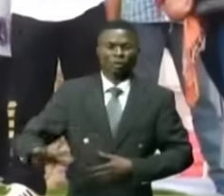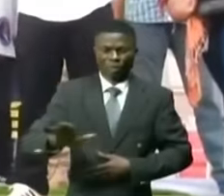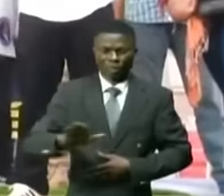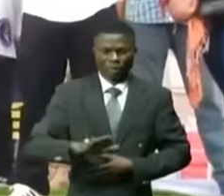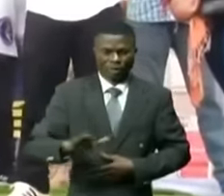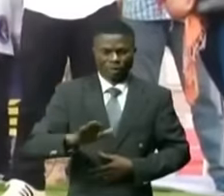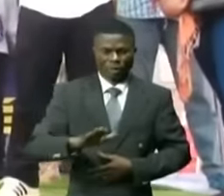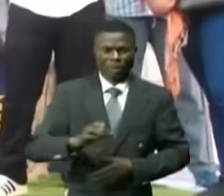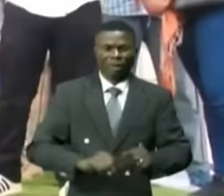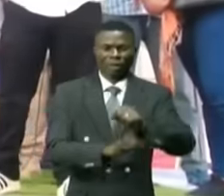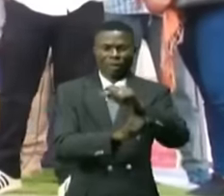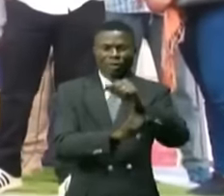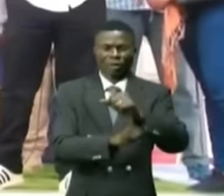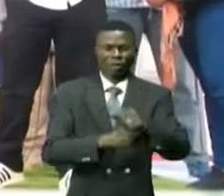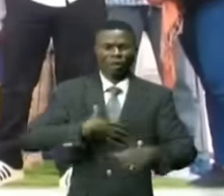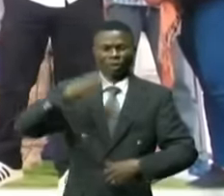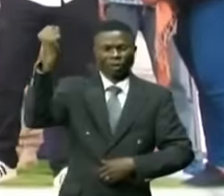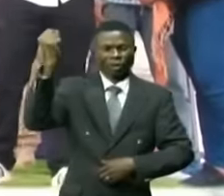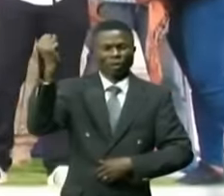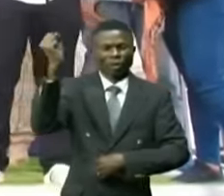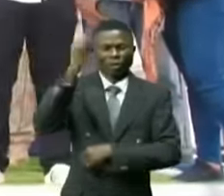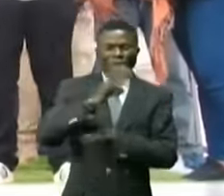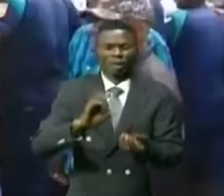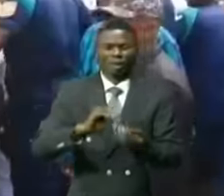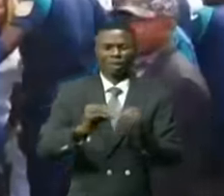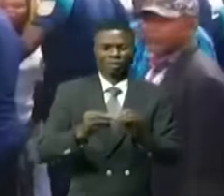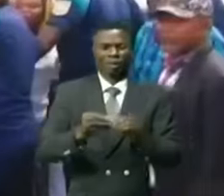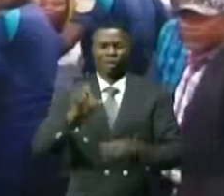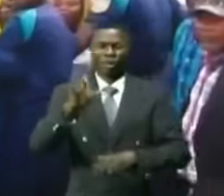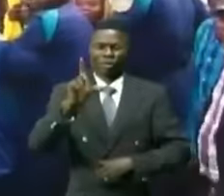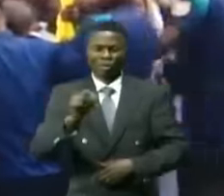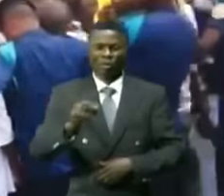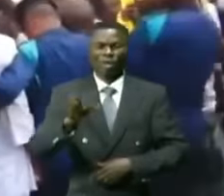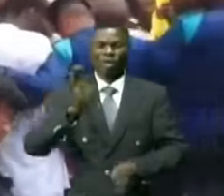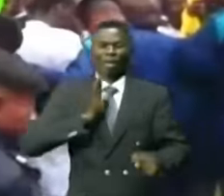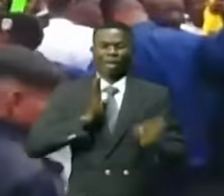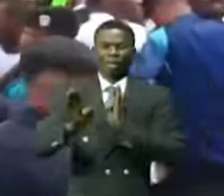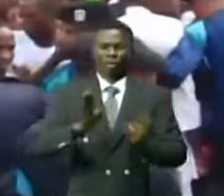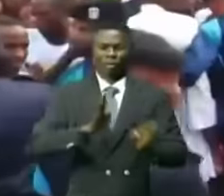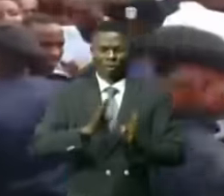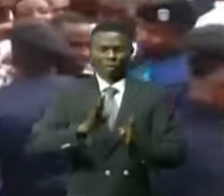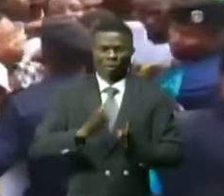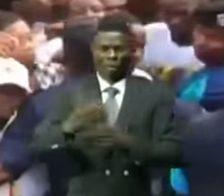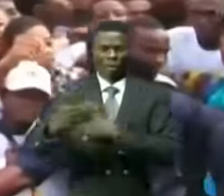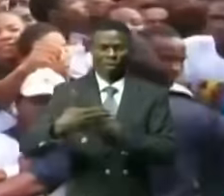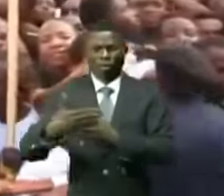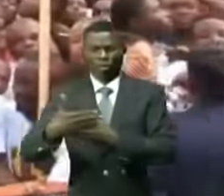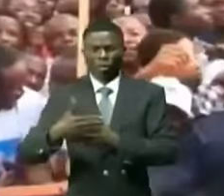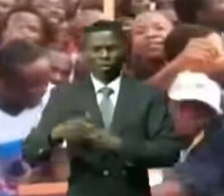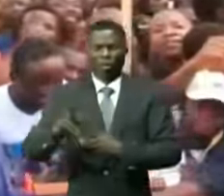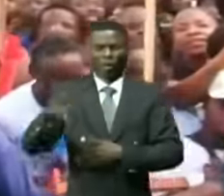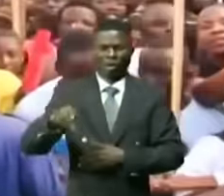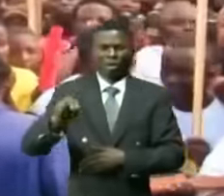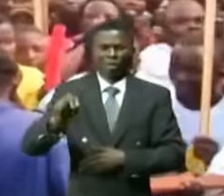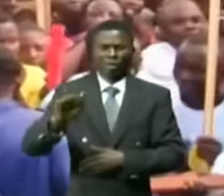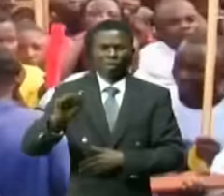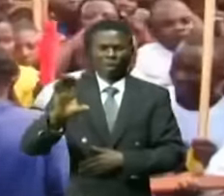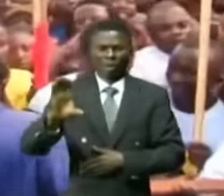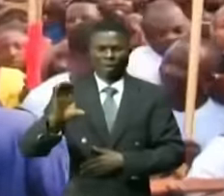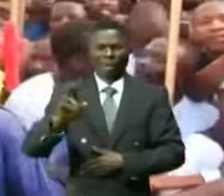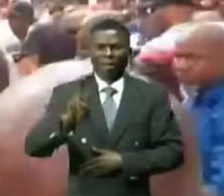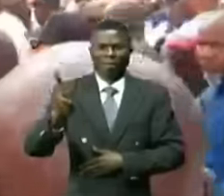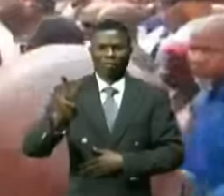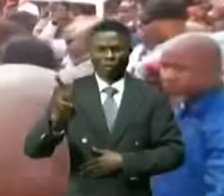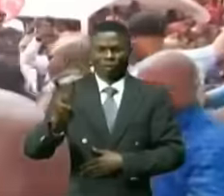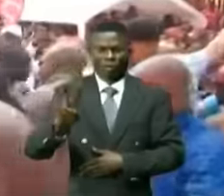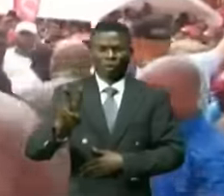ont accompagné leur champion, le candidat numéro 20, à Beni, situé à proximité du parc de Virunga,